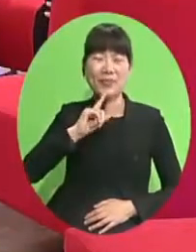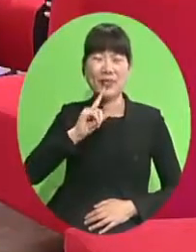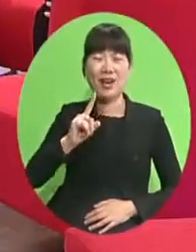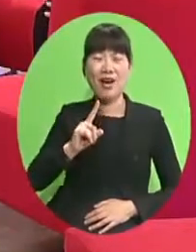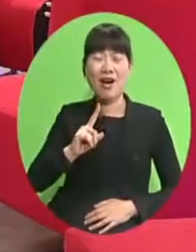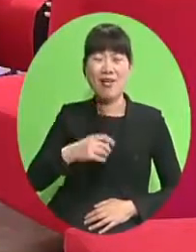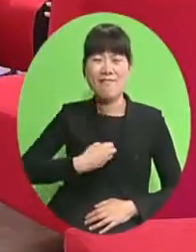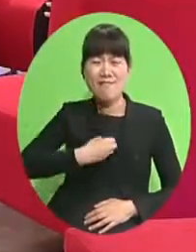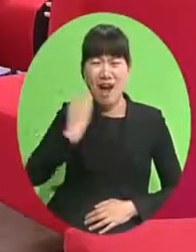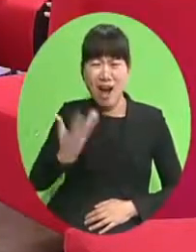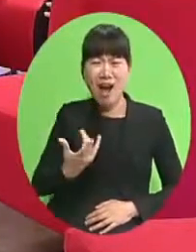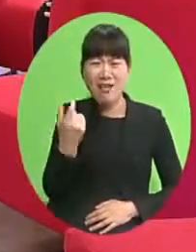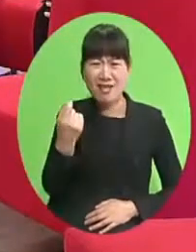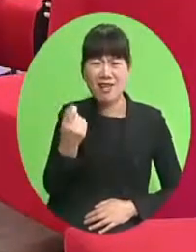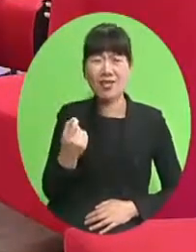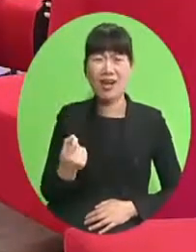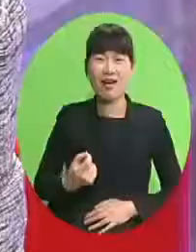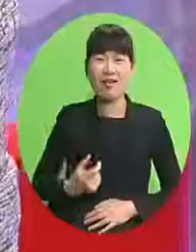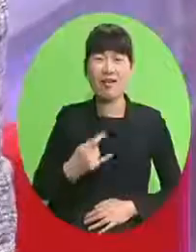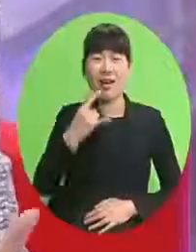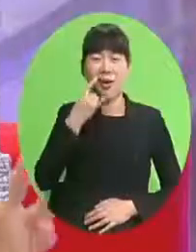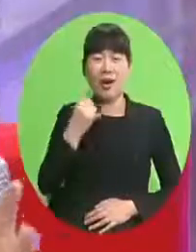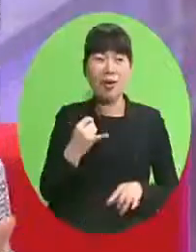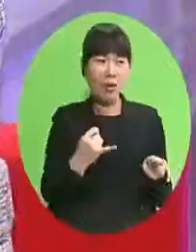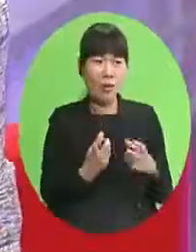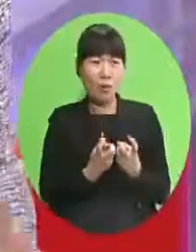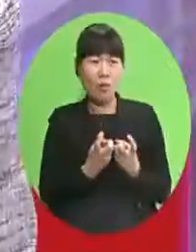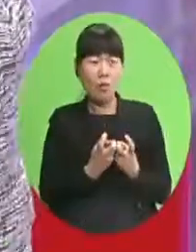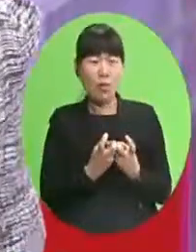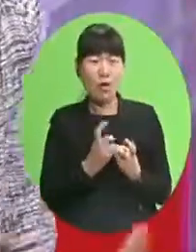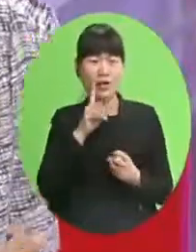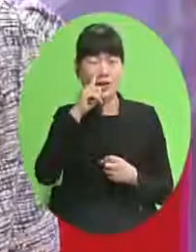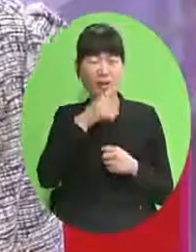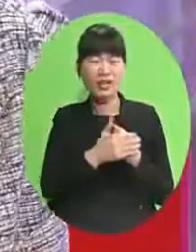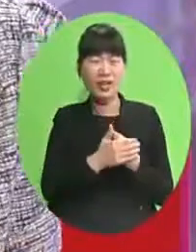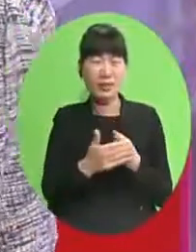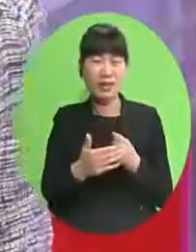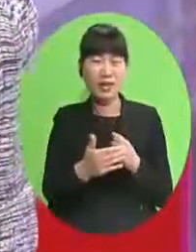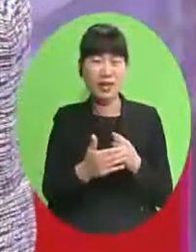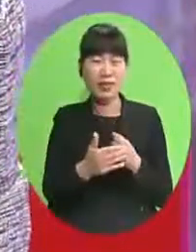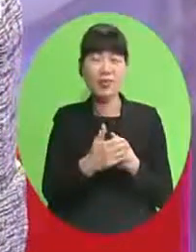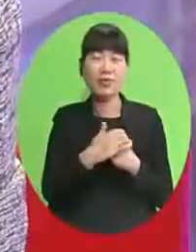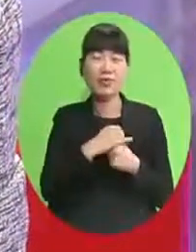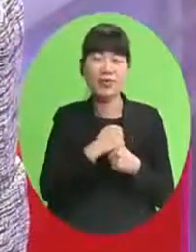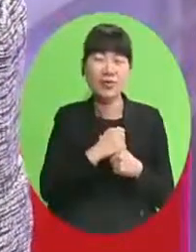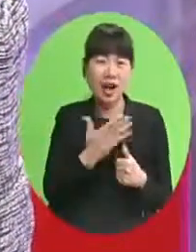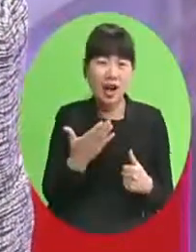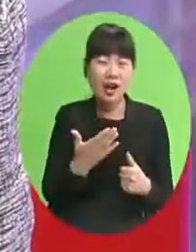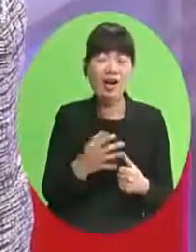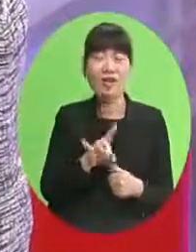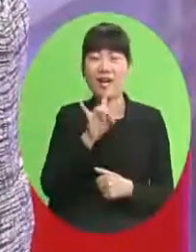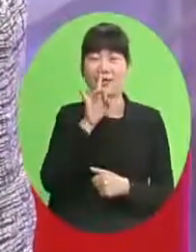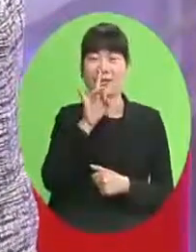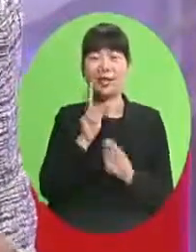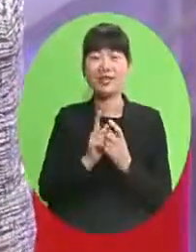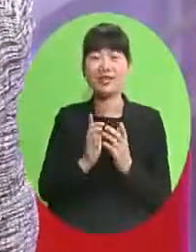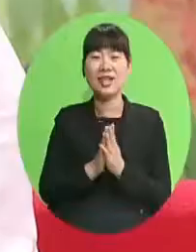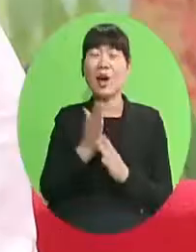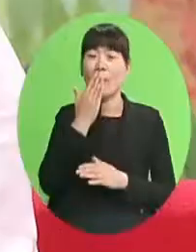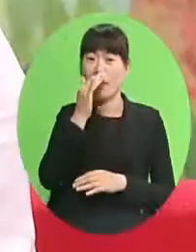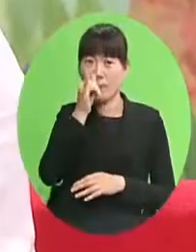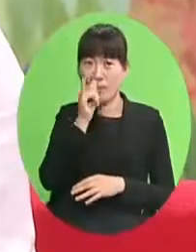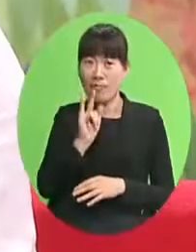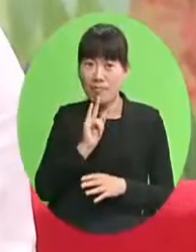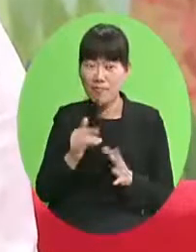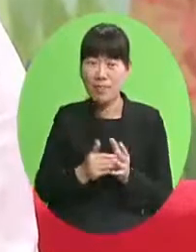토할 것 같다. 벗어나고 싶어서. 예, 엄마들은 어떻게 더러우니까 일단은 피해. 그러시면 안 돼요. 실제로 하는 아이들도 있어요.